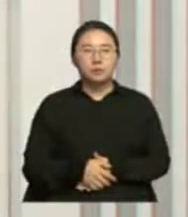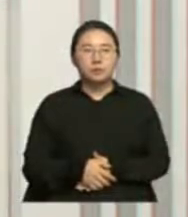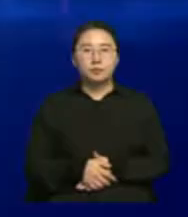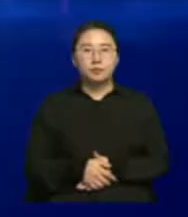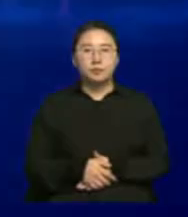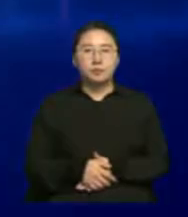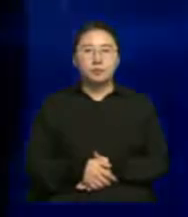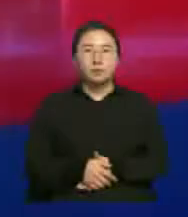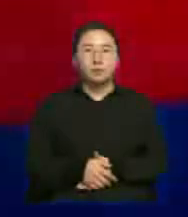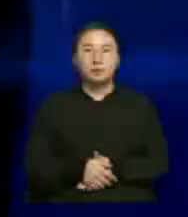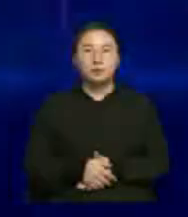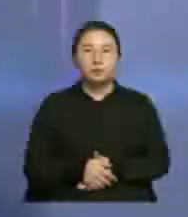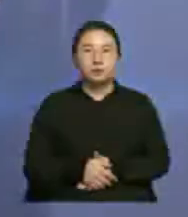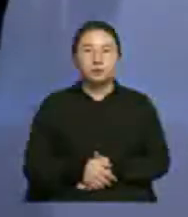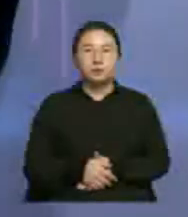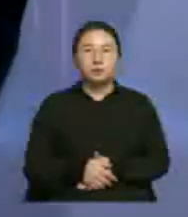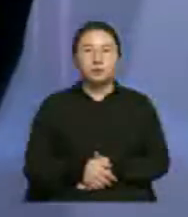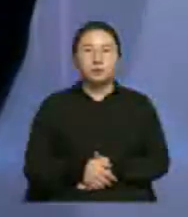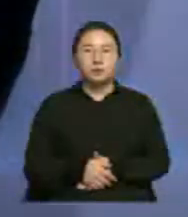기자입니다.